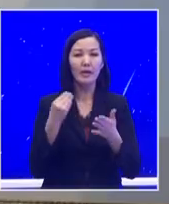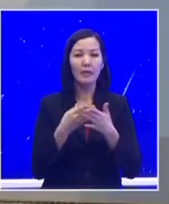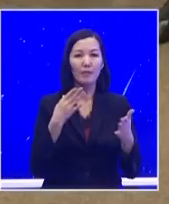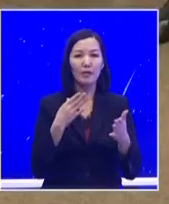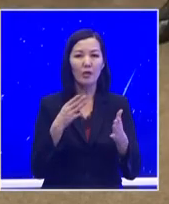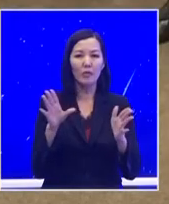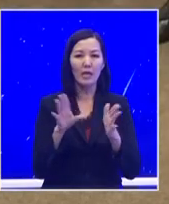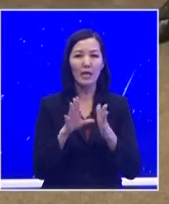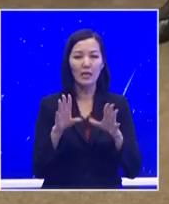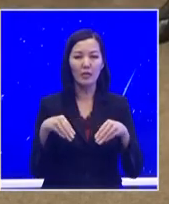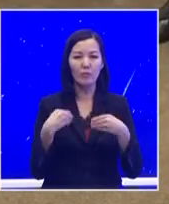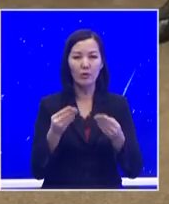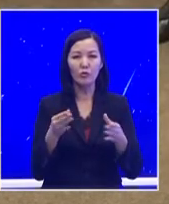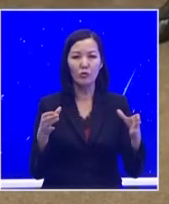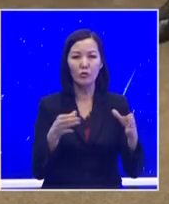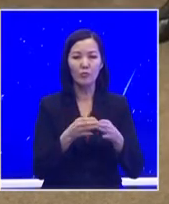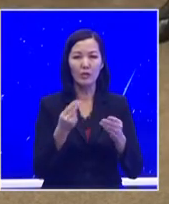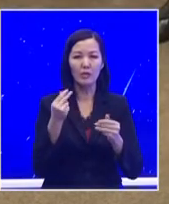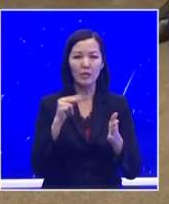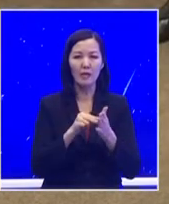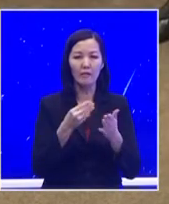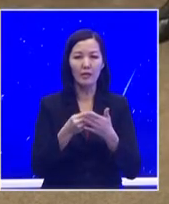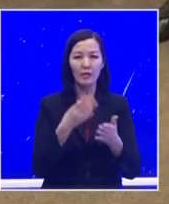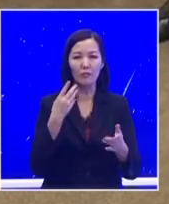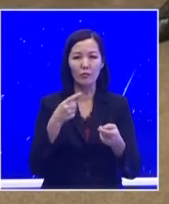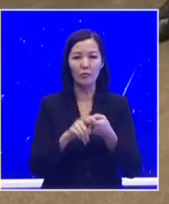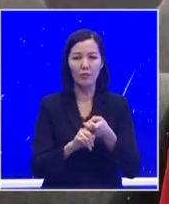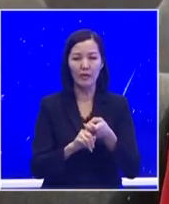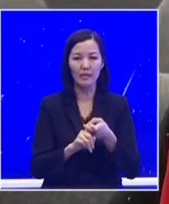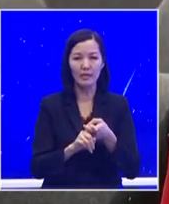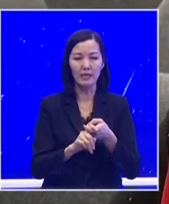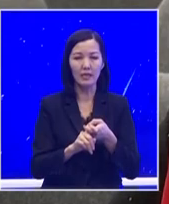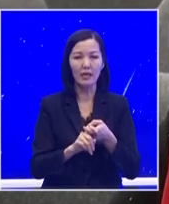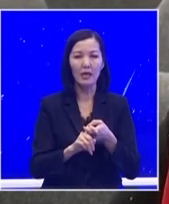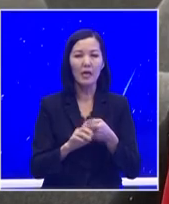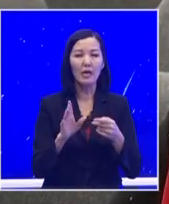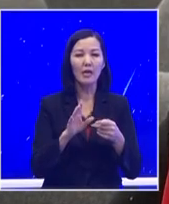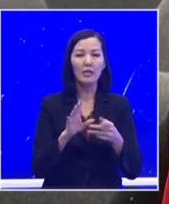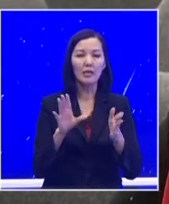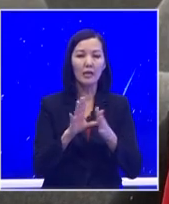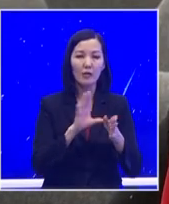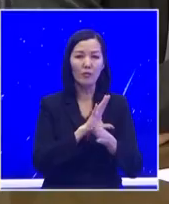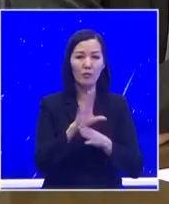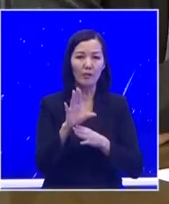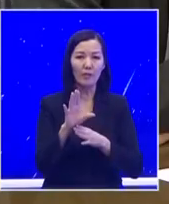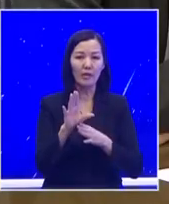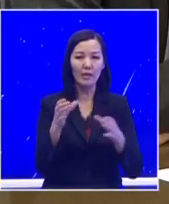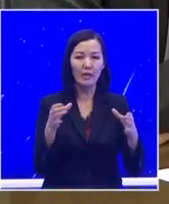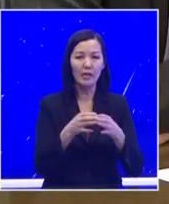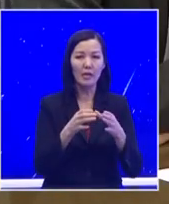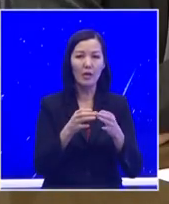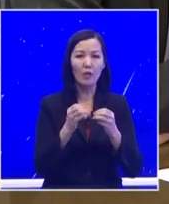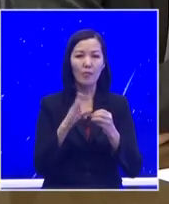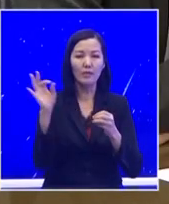айтты. Бағананың қымбаттауы электр беруші ұйымдардың тарифті өсіруіне байланысты болды дейді мамандар. Өндіруші компаниялар